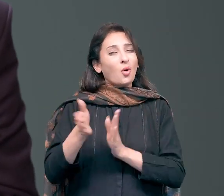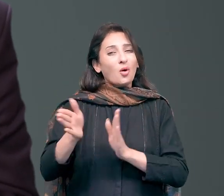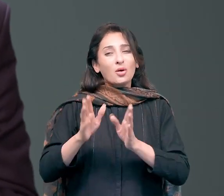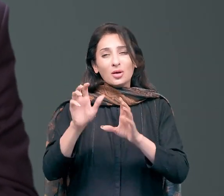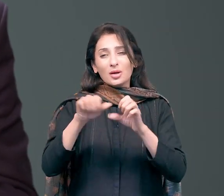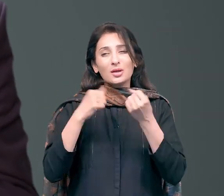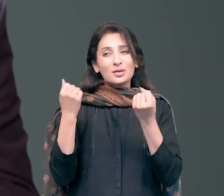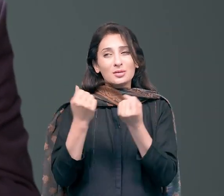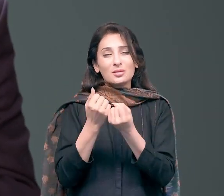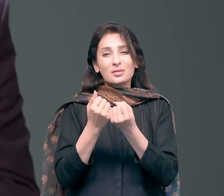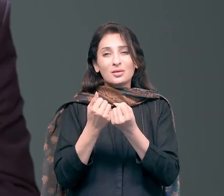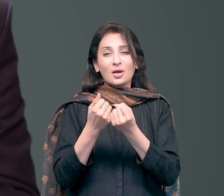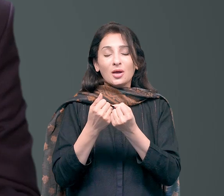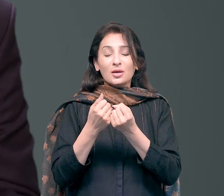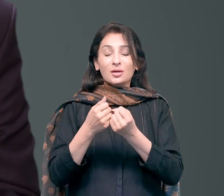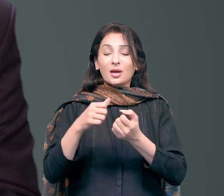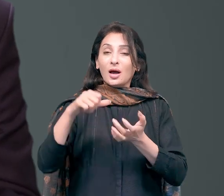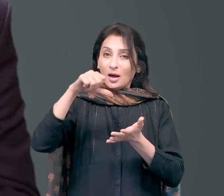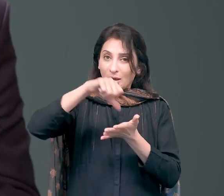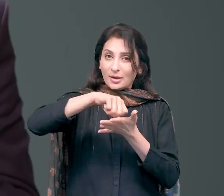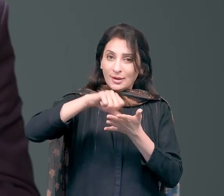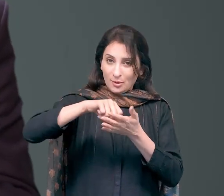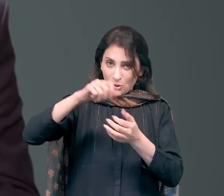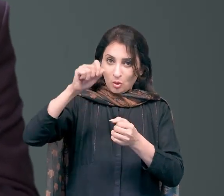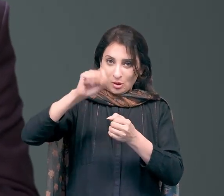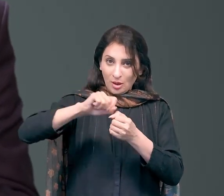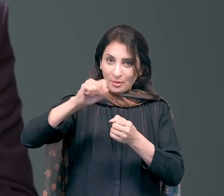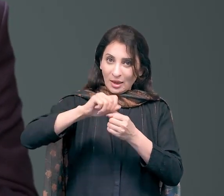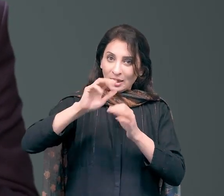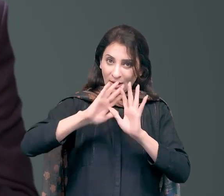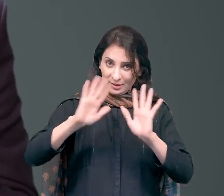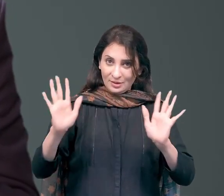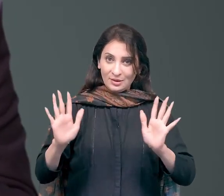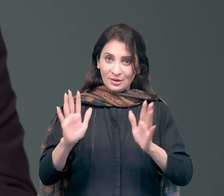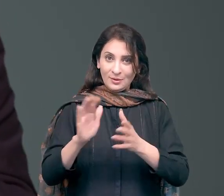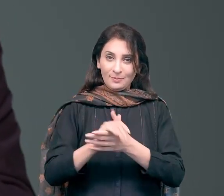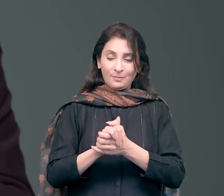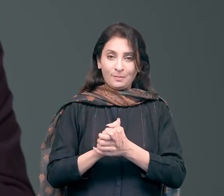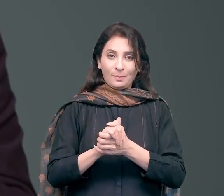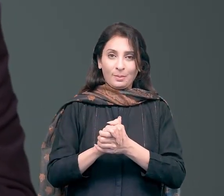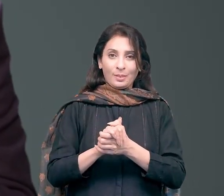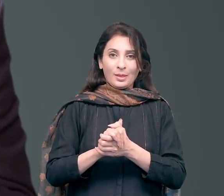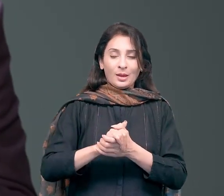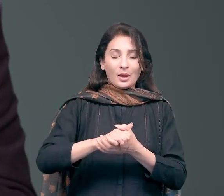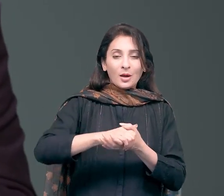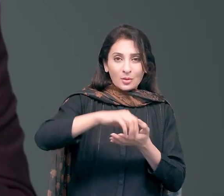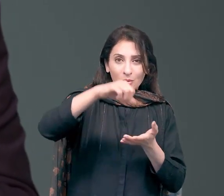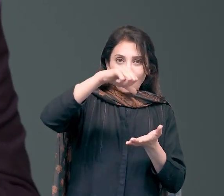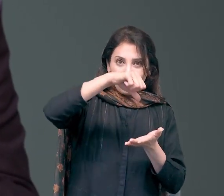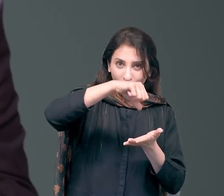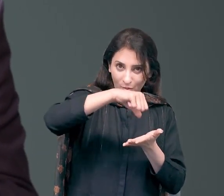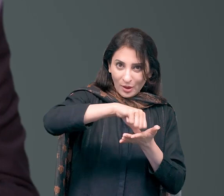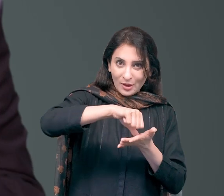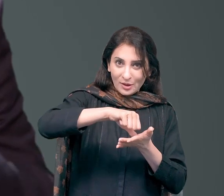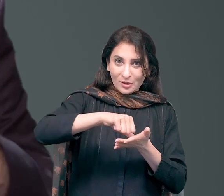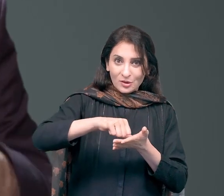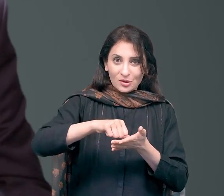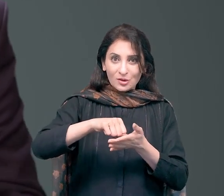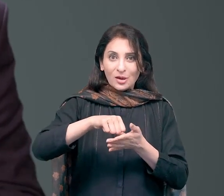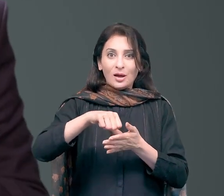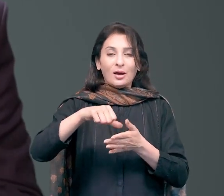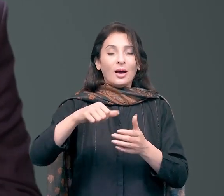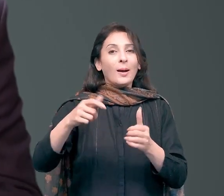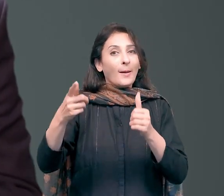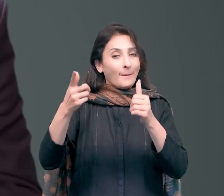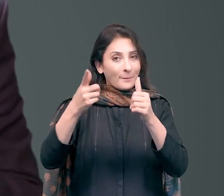بنایا، جس کی منظوری برٹش پرائم منسٹر آف انگلینڈ ایڈورڈ گلیڈسٹن